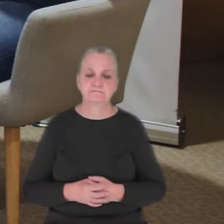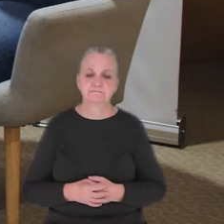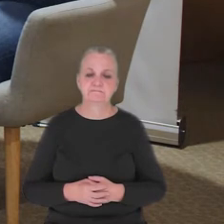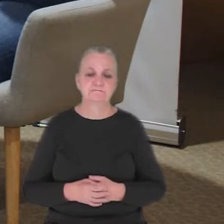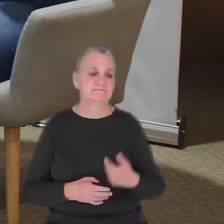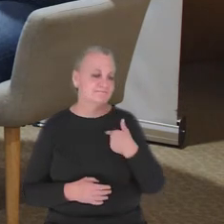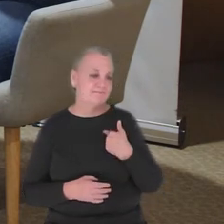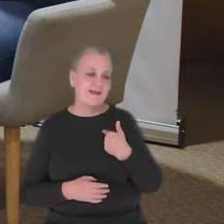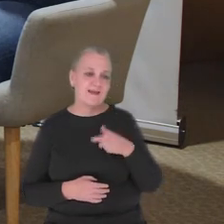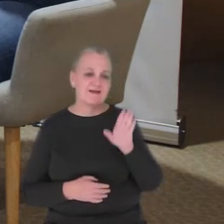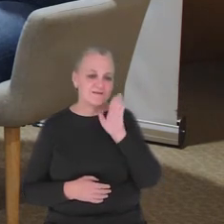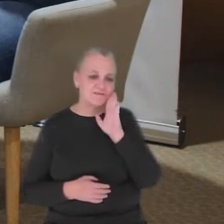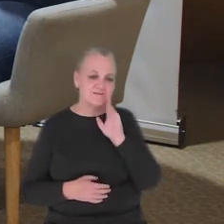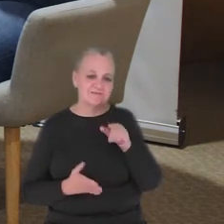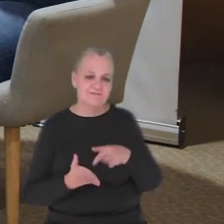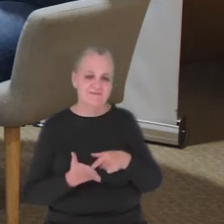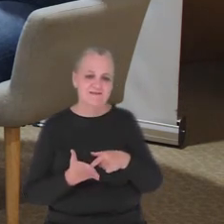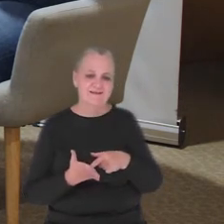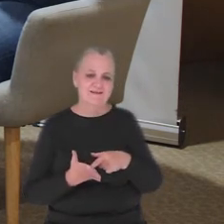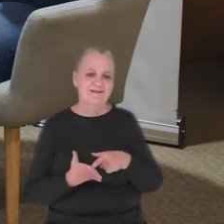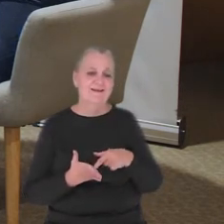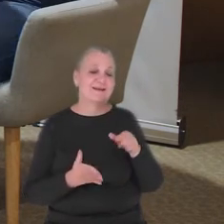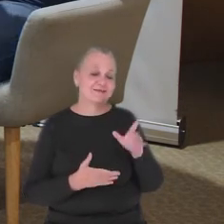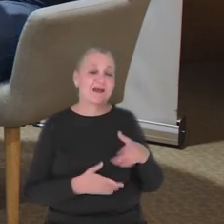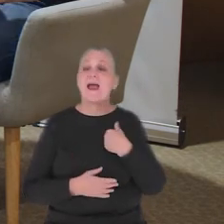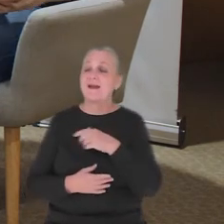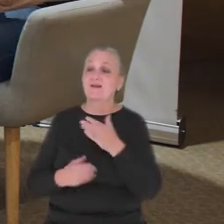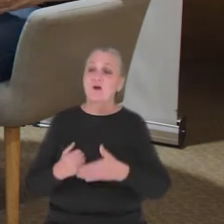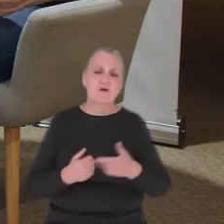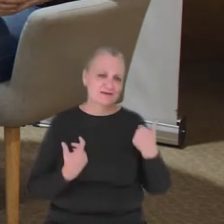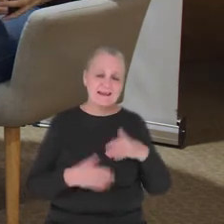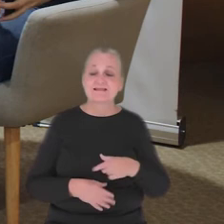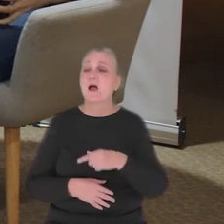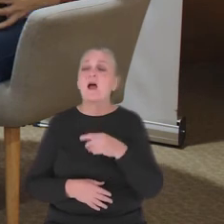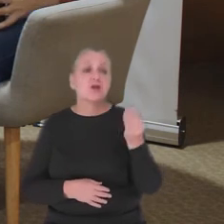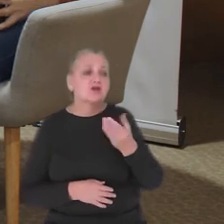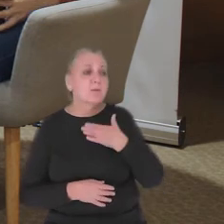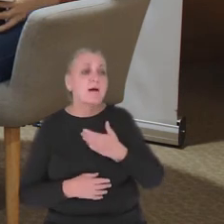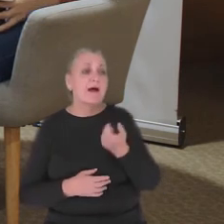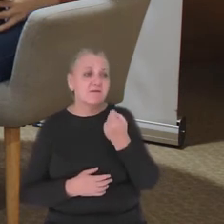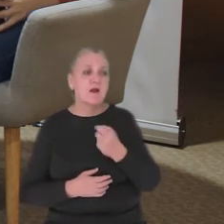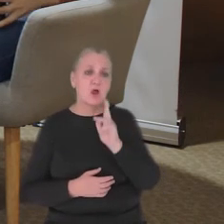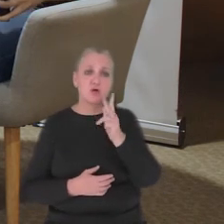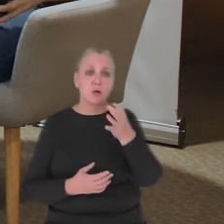Ja bardzo nie chciałabym tak skończyć tego spotkania. Słuchajcie, mamy jeszcze chwilę. Czy pytanie? Czy jeszcze ktoś?